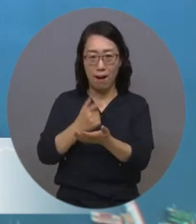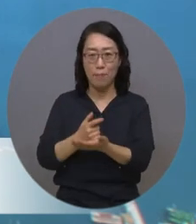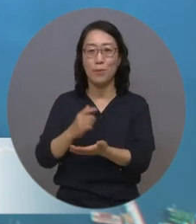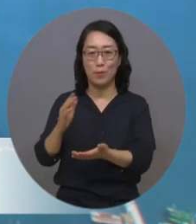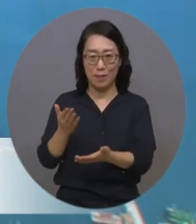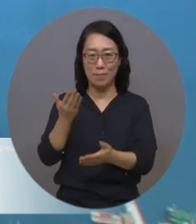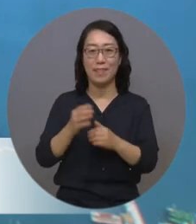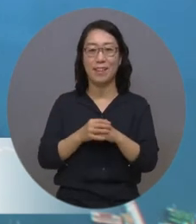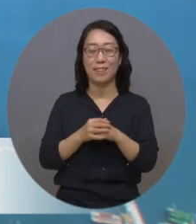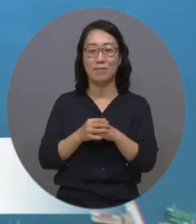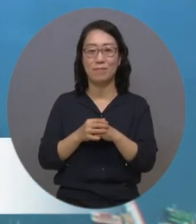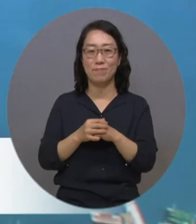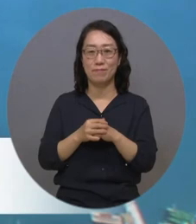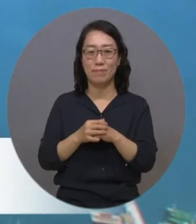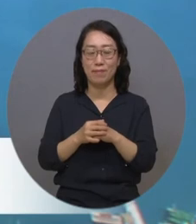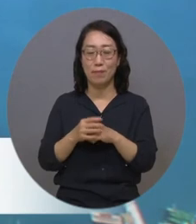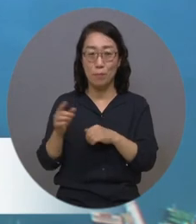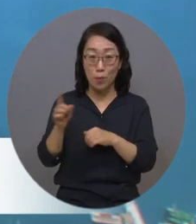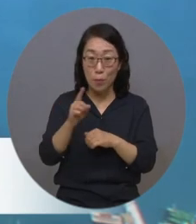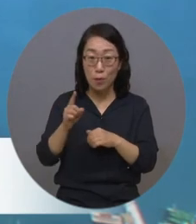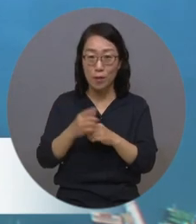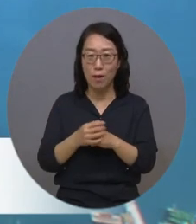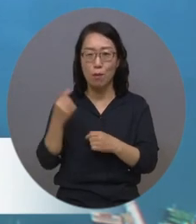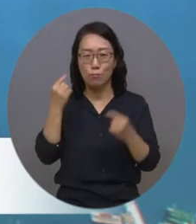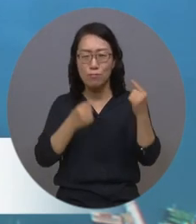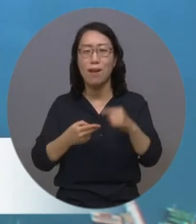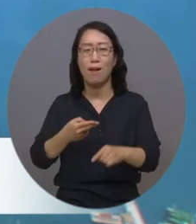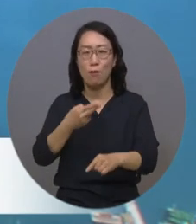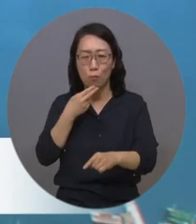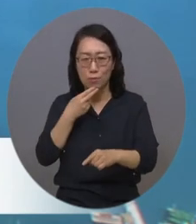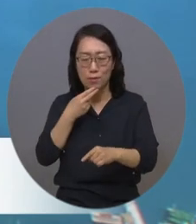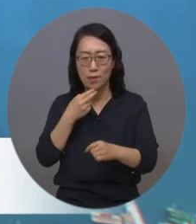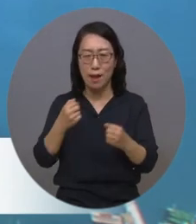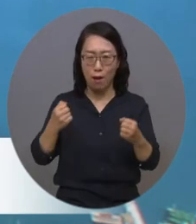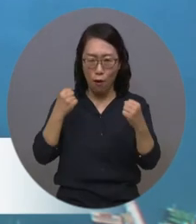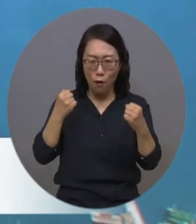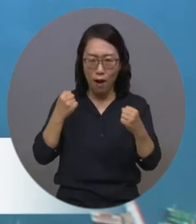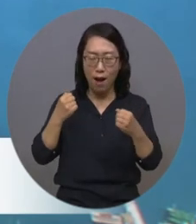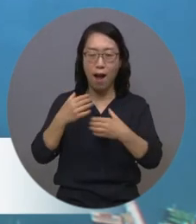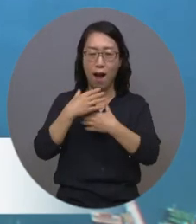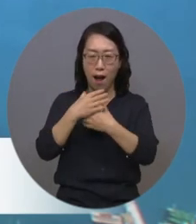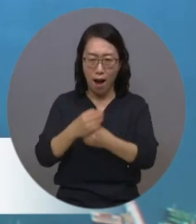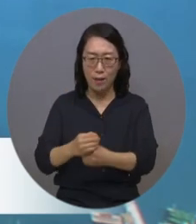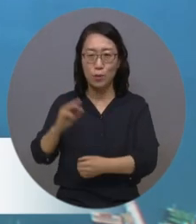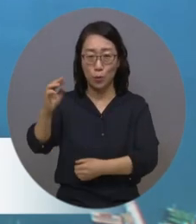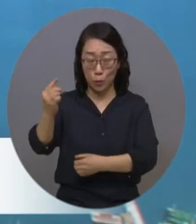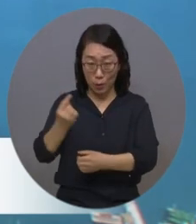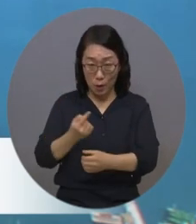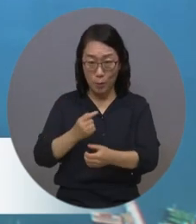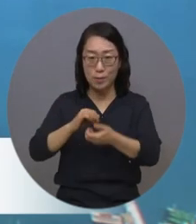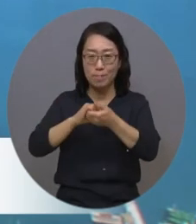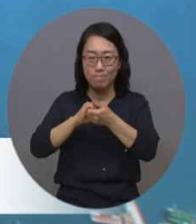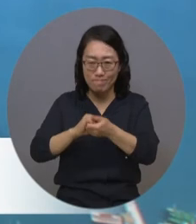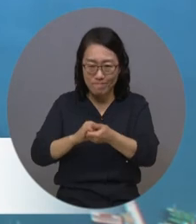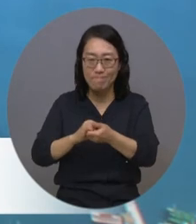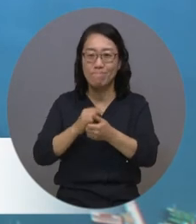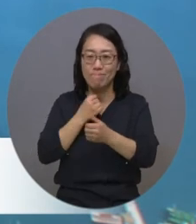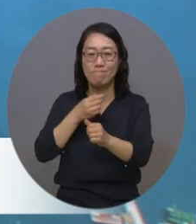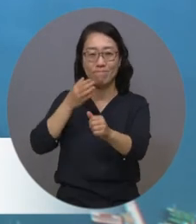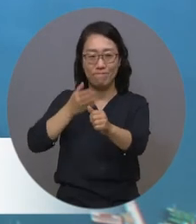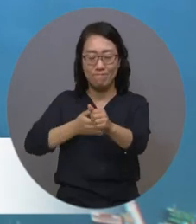것입니다. 무엇보다도 부상 없이 건강하고 안전하게 돌아오시기를 바랍니다.